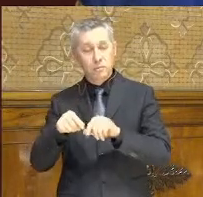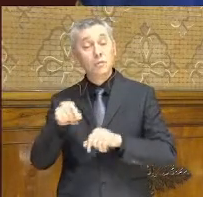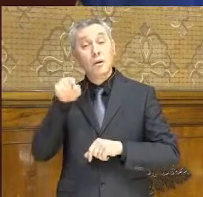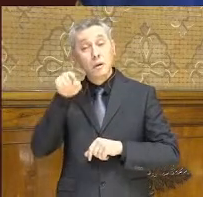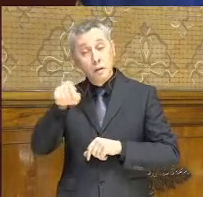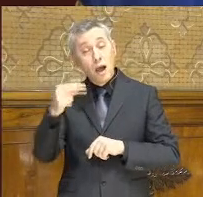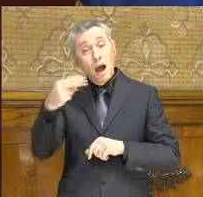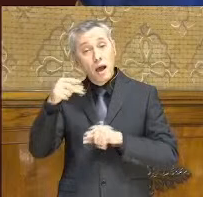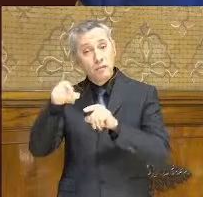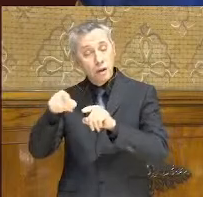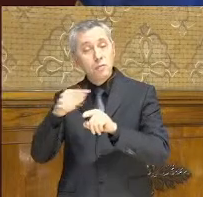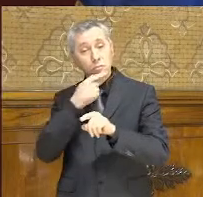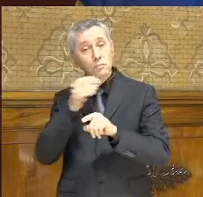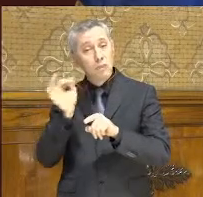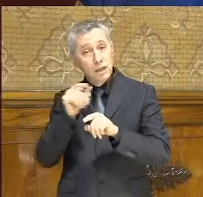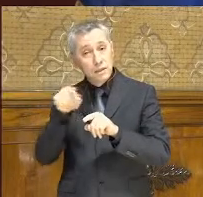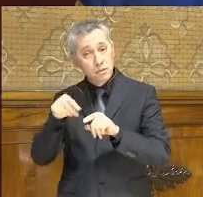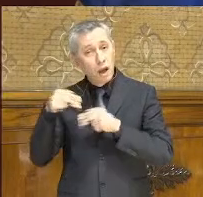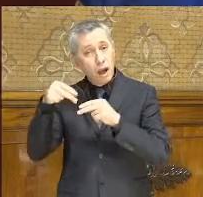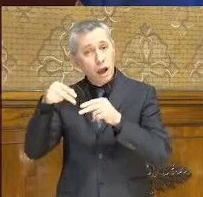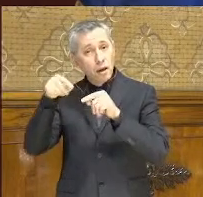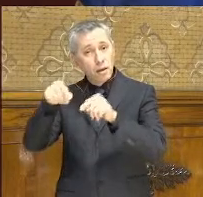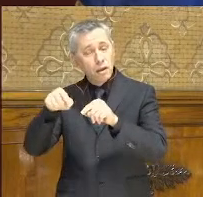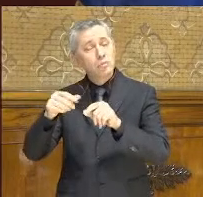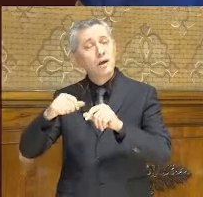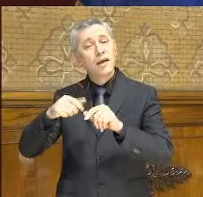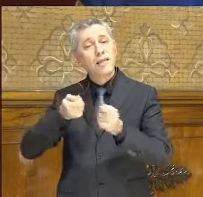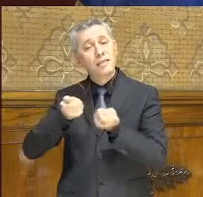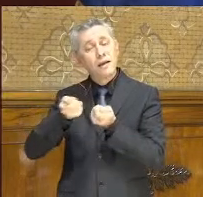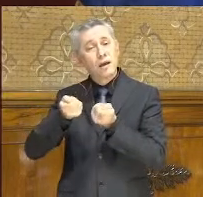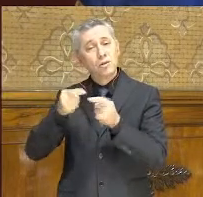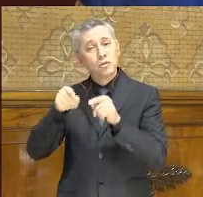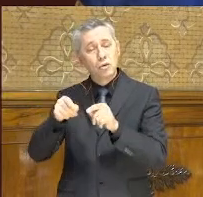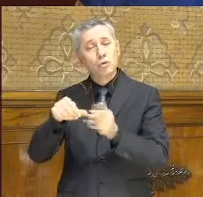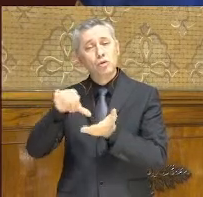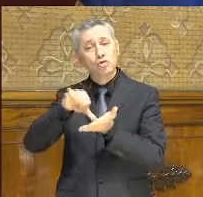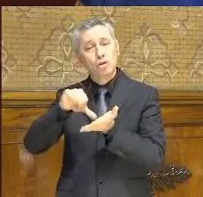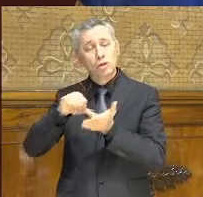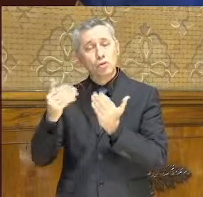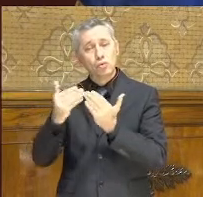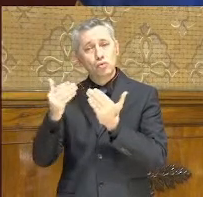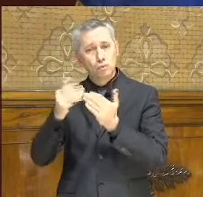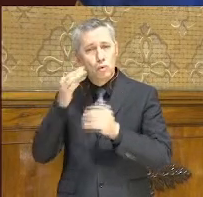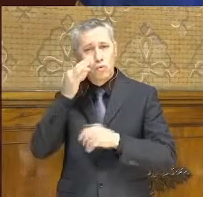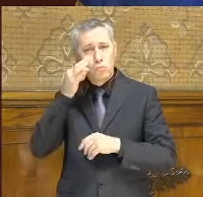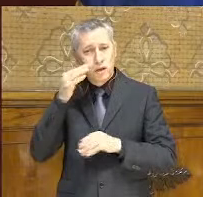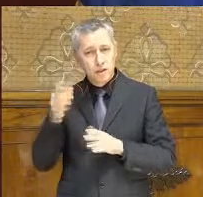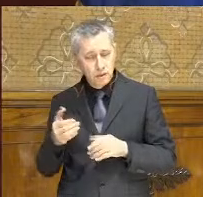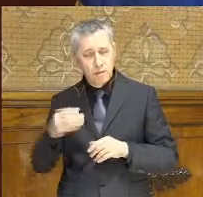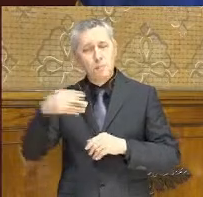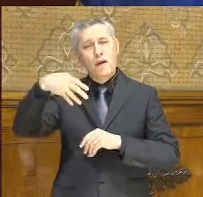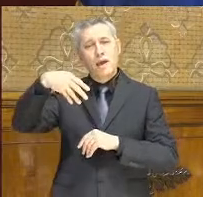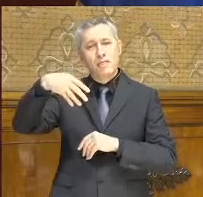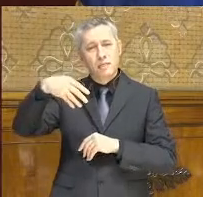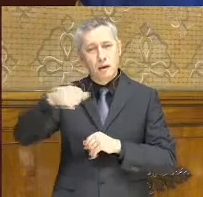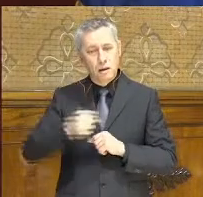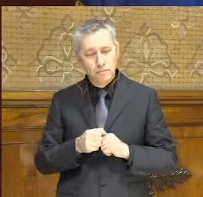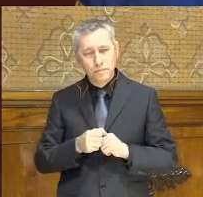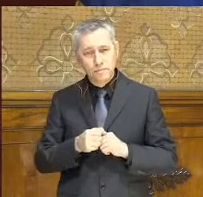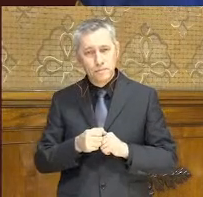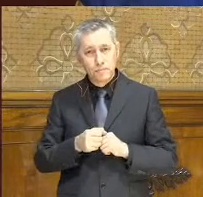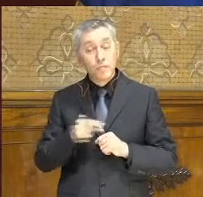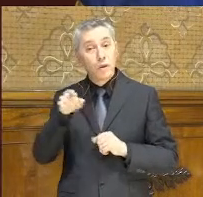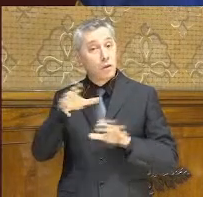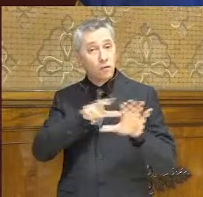una cosa bellissima per molti anni, ha diretto il Centro di Studi Umanistici Mahindra, che